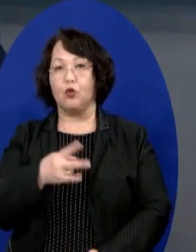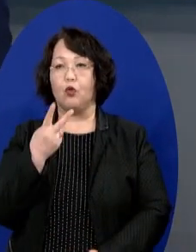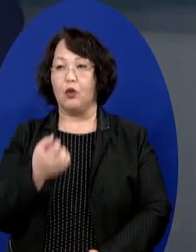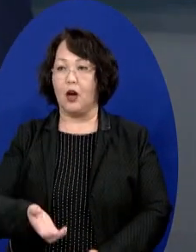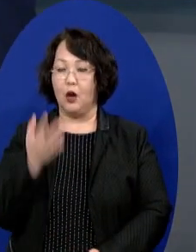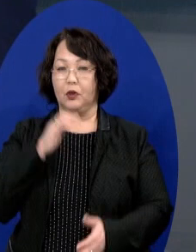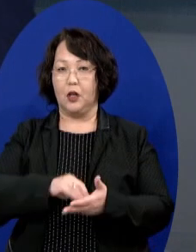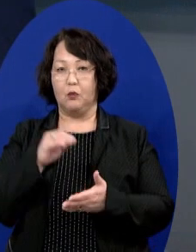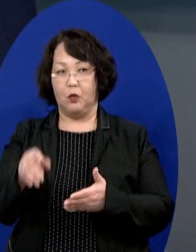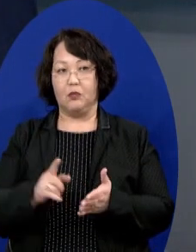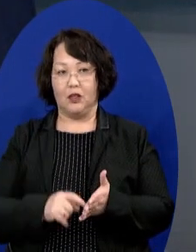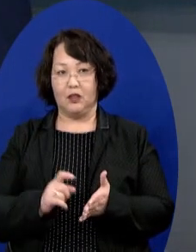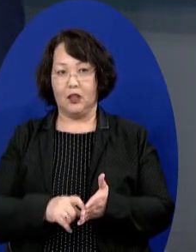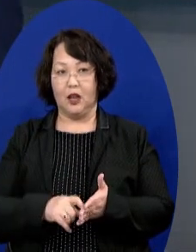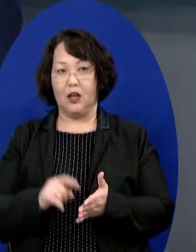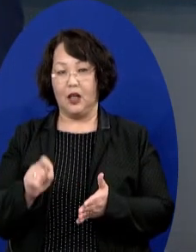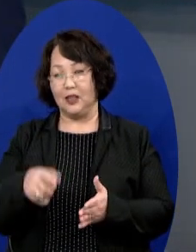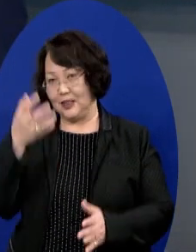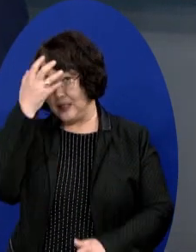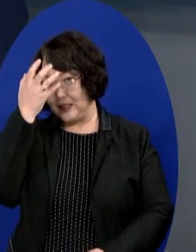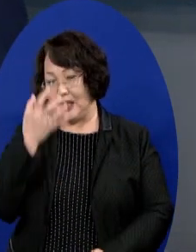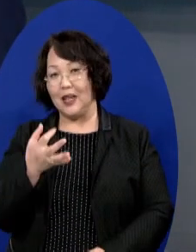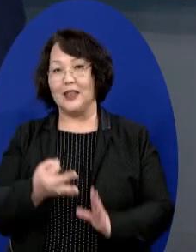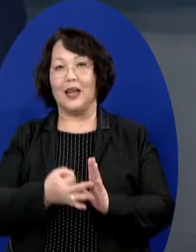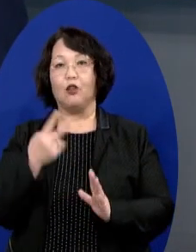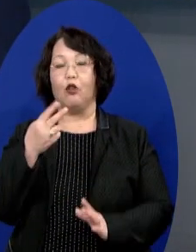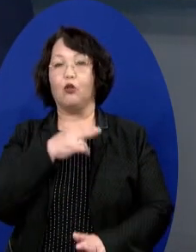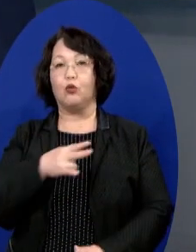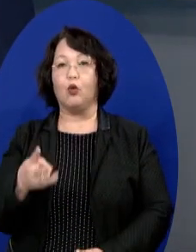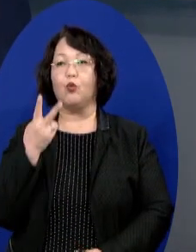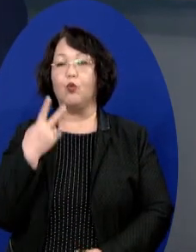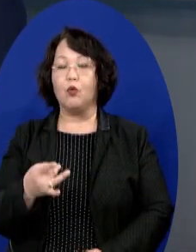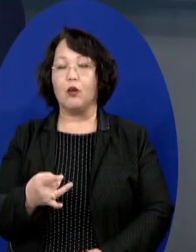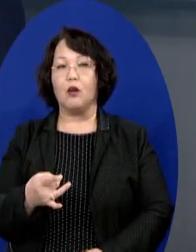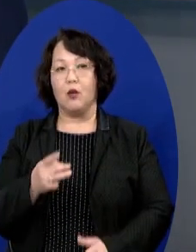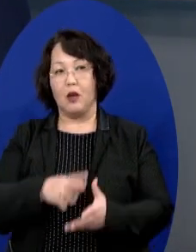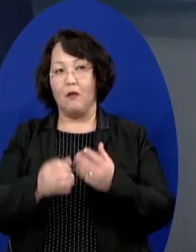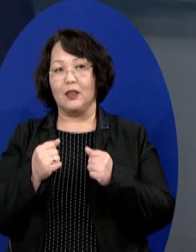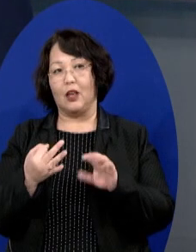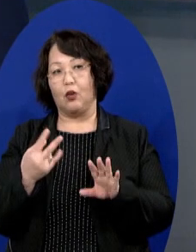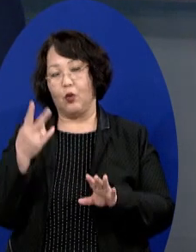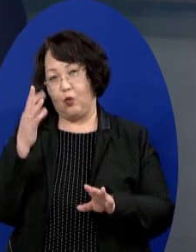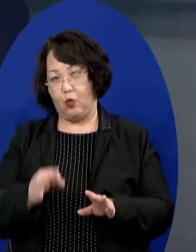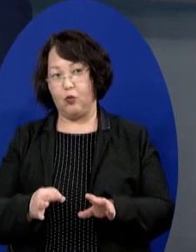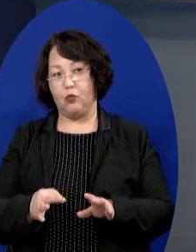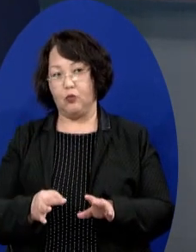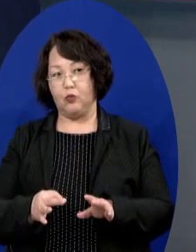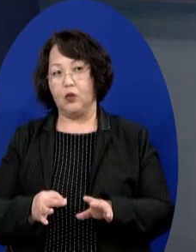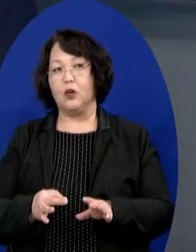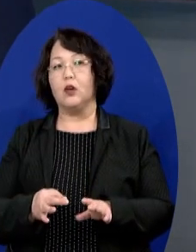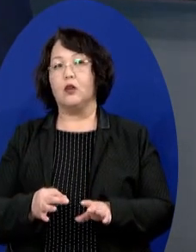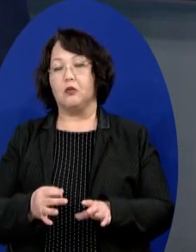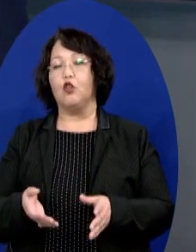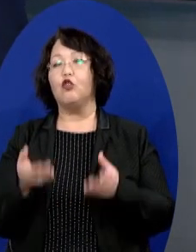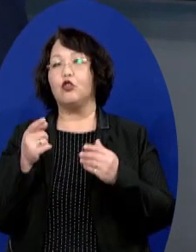шаарлагдтай байна. А одоо энэ удаа бол засгийн газраас бол 82 тонн үр авахд л 80% хөнгөлтөө үзүүлнэ. Энүүнд 1.3 тэрэм төгрөгийн